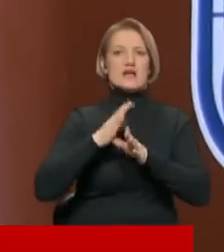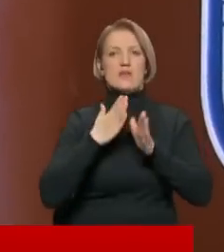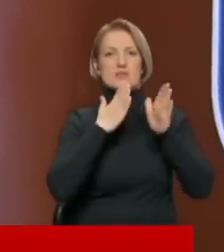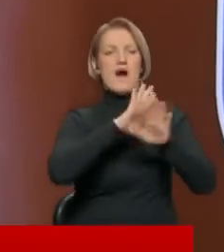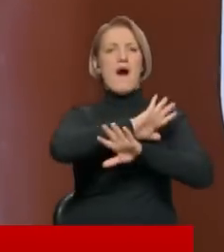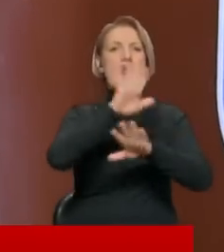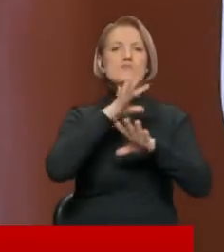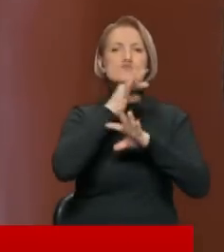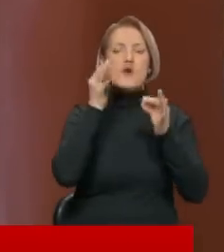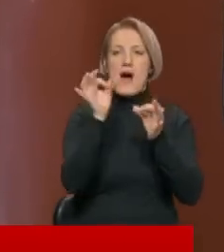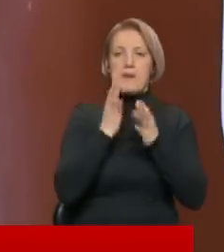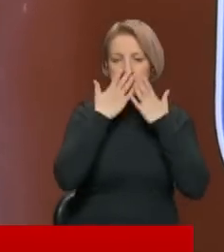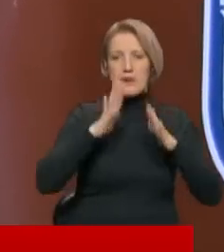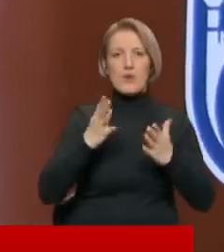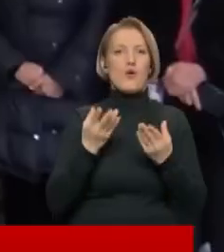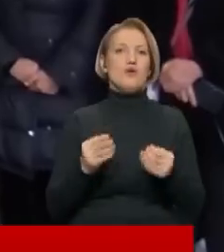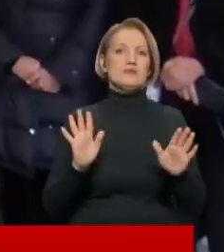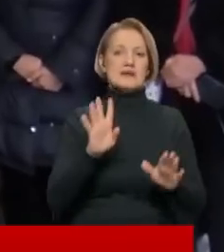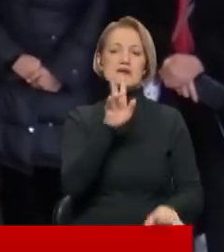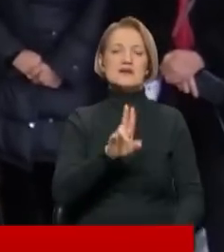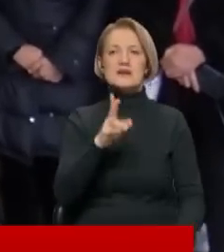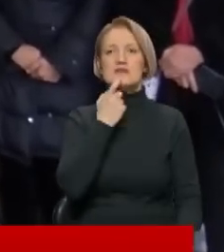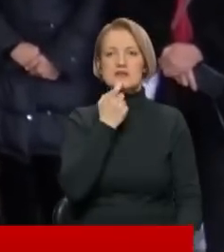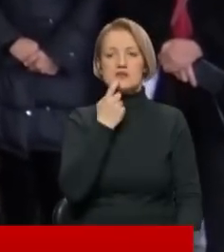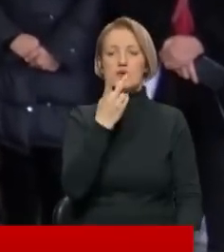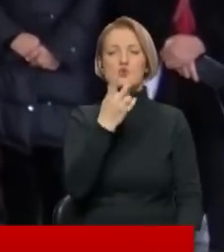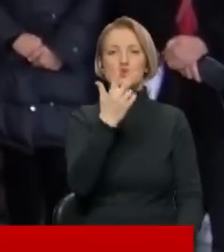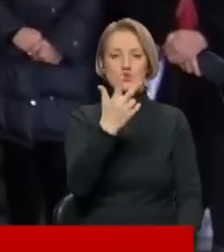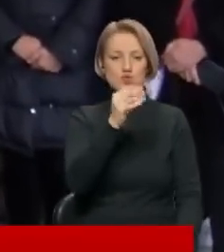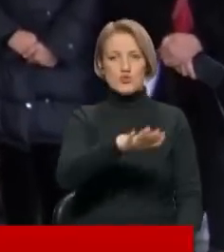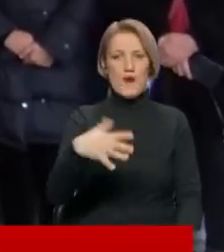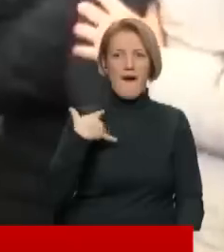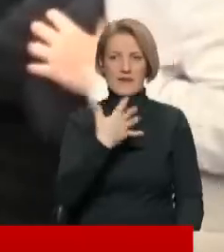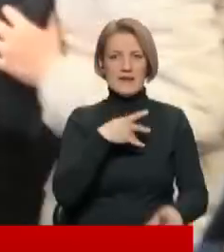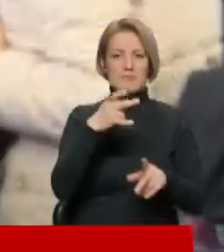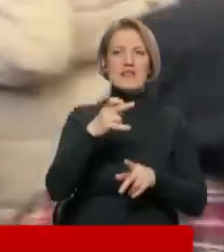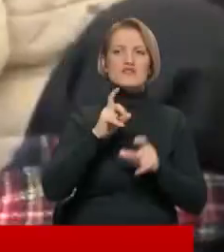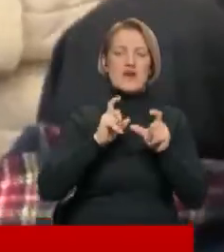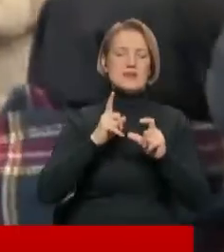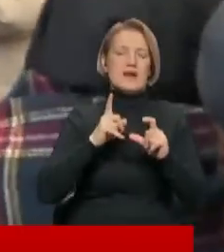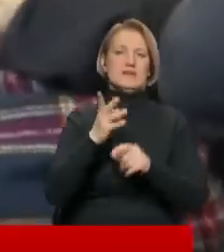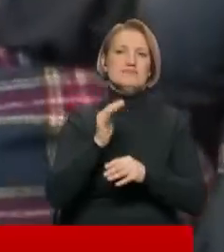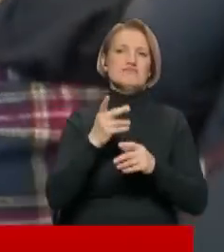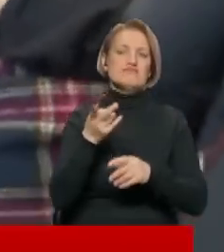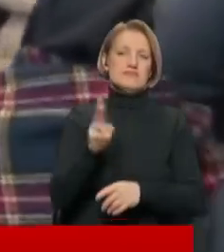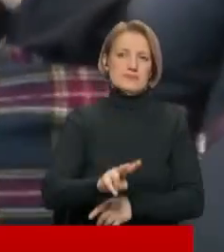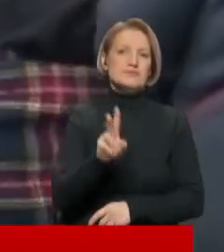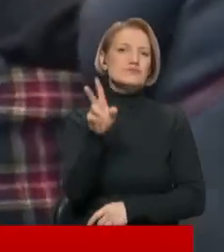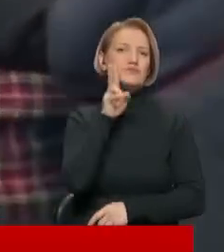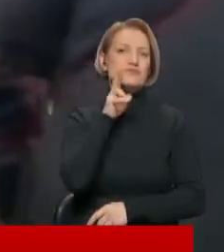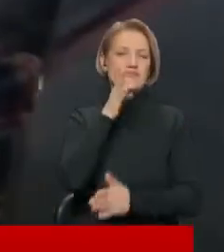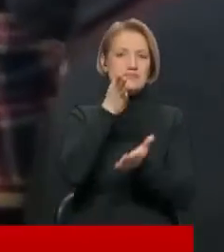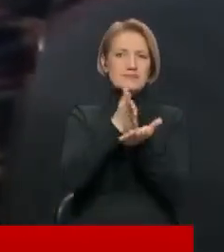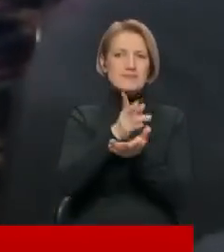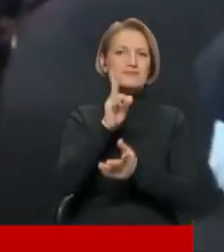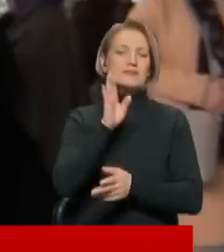herkes mutlu haberi bekliyordu olmadı 47 yaşındaki 3 çocuk annesi Pelin Ceylan yaşam savaşını kaybetti son yolculuğuna